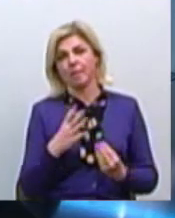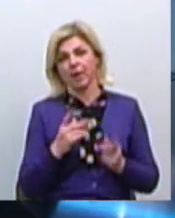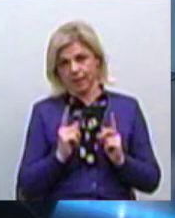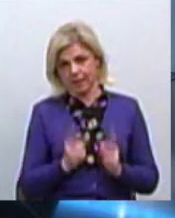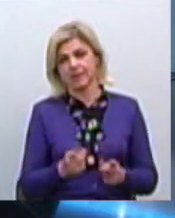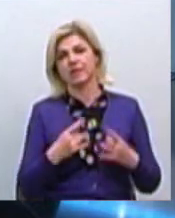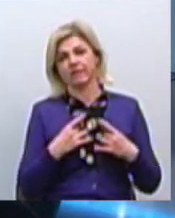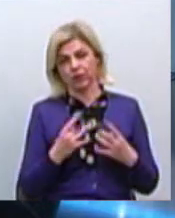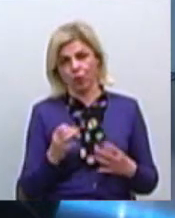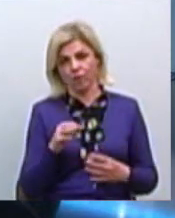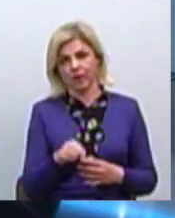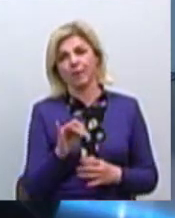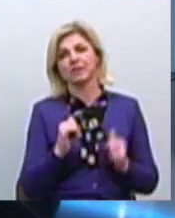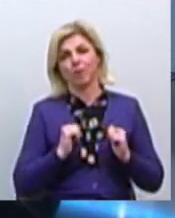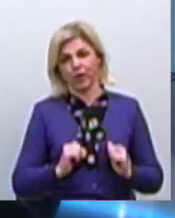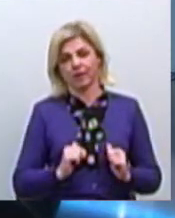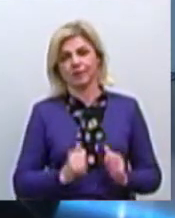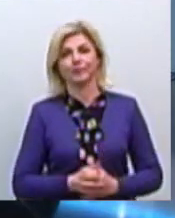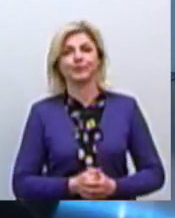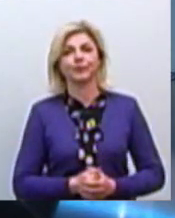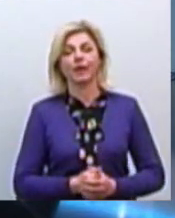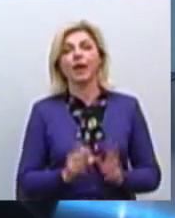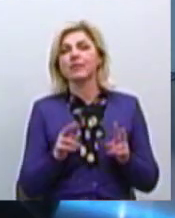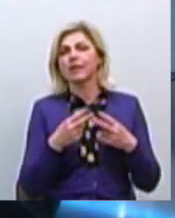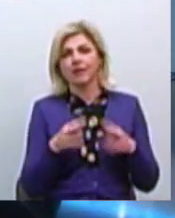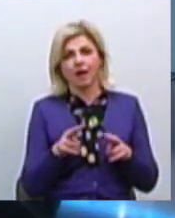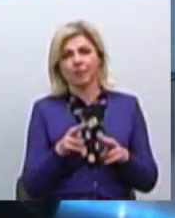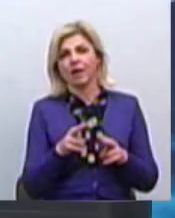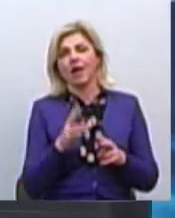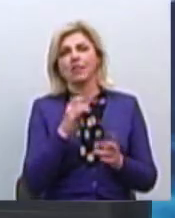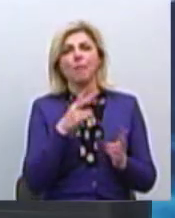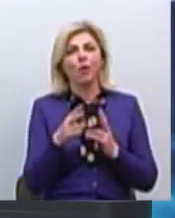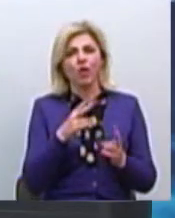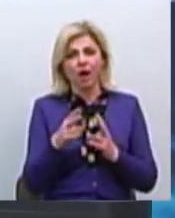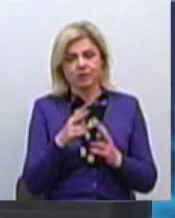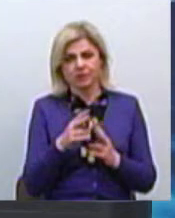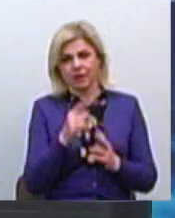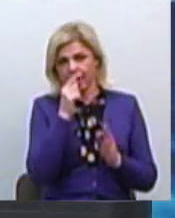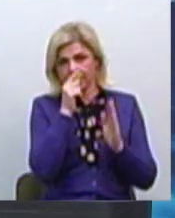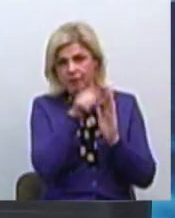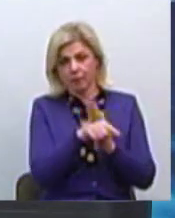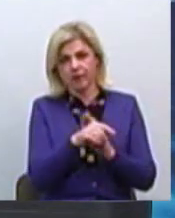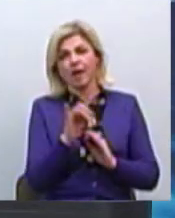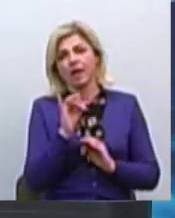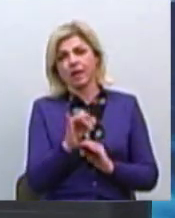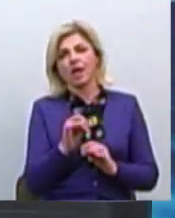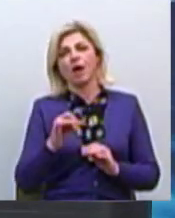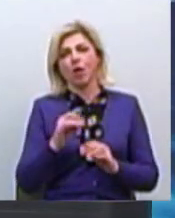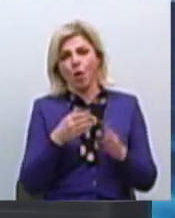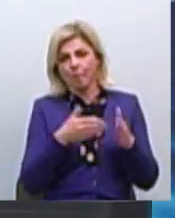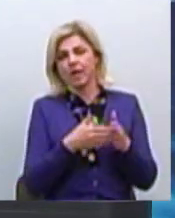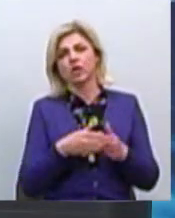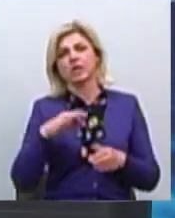дійсно святковим і спокійним? Не треба піддаватись на провокації, обмежитись використання